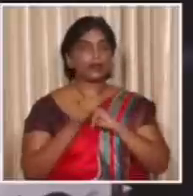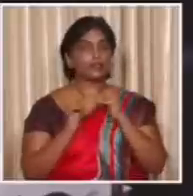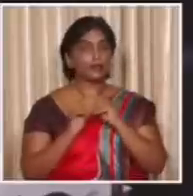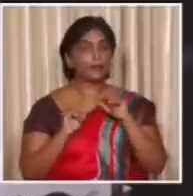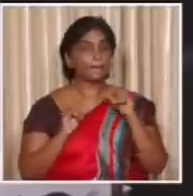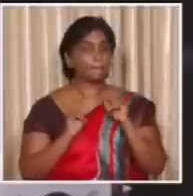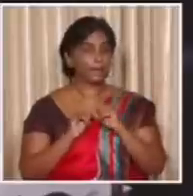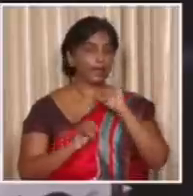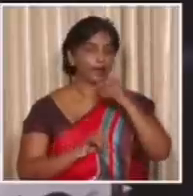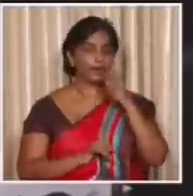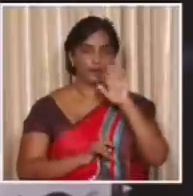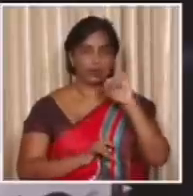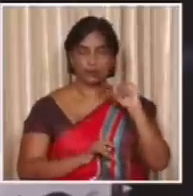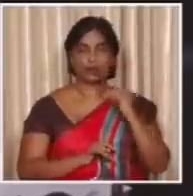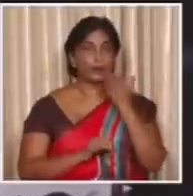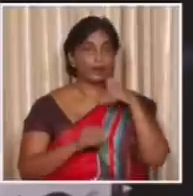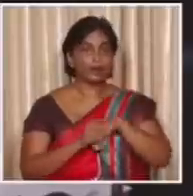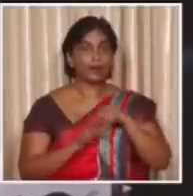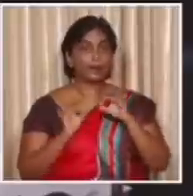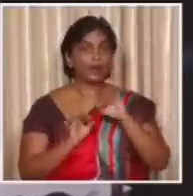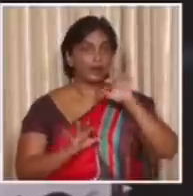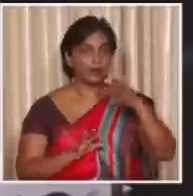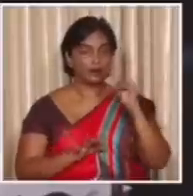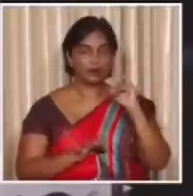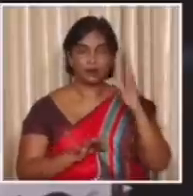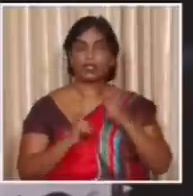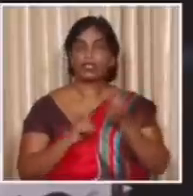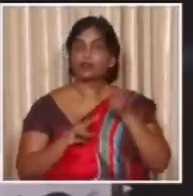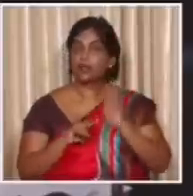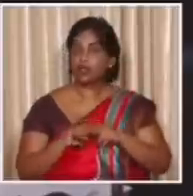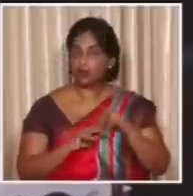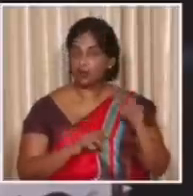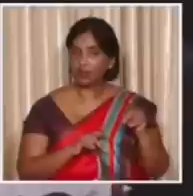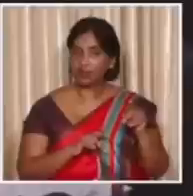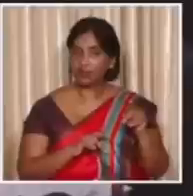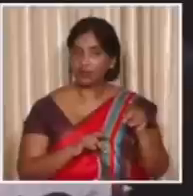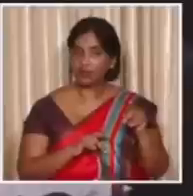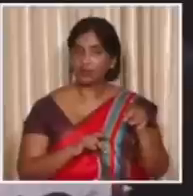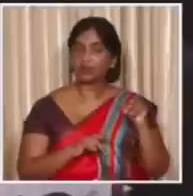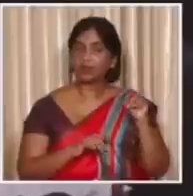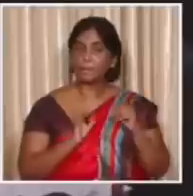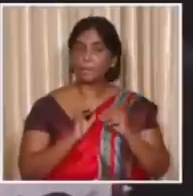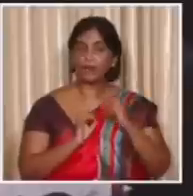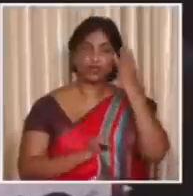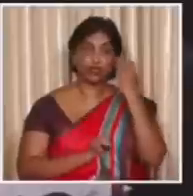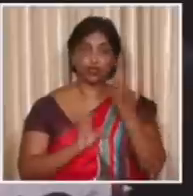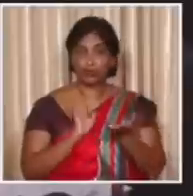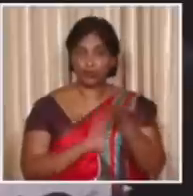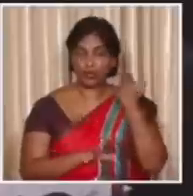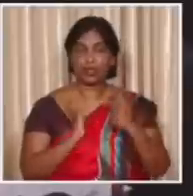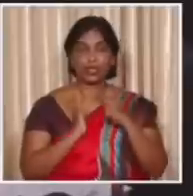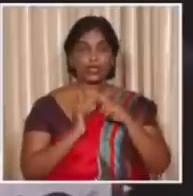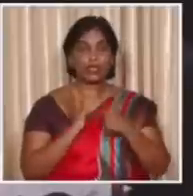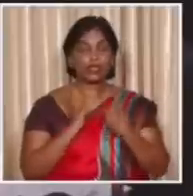බිලියන 961යි මහා ජන බැංකුව බිලියන 906යි සේවක අර්ථසාධකාර අරමුදල බිලියන 3000කට වඩා වැඩි